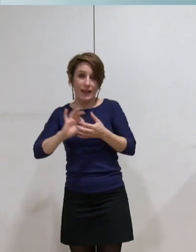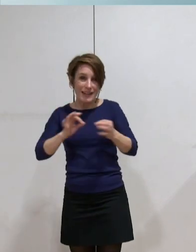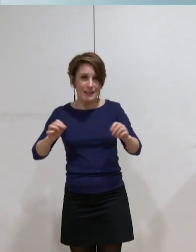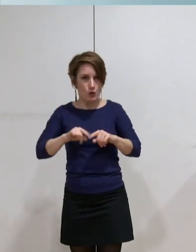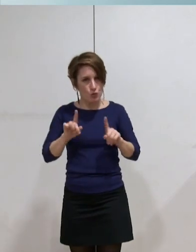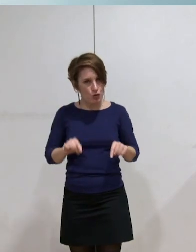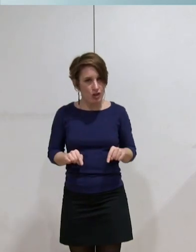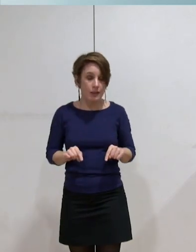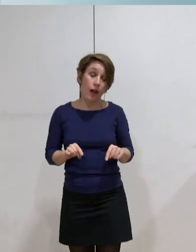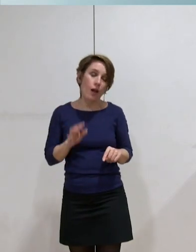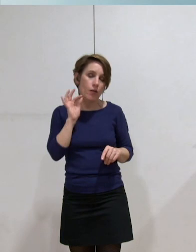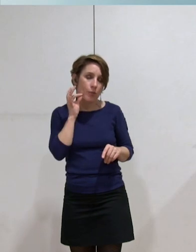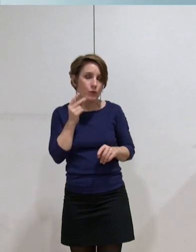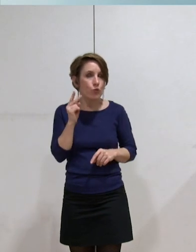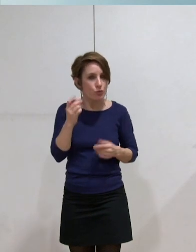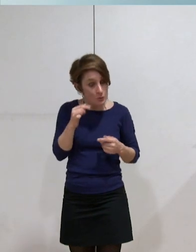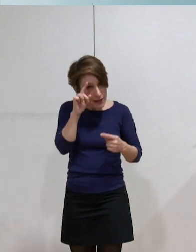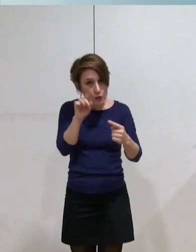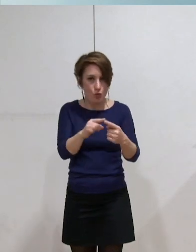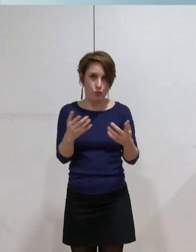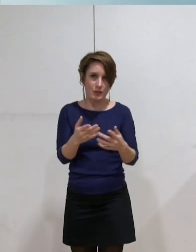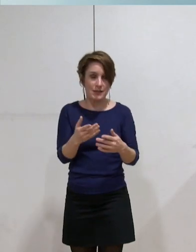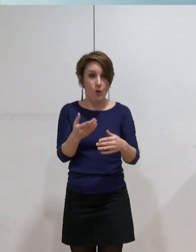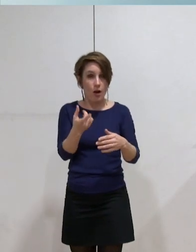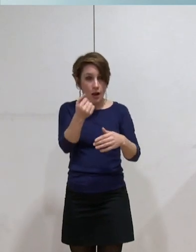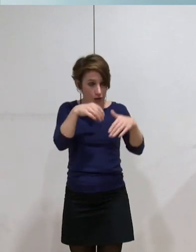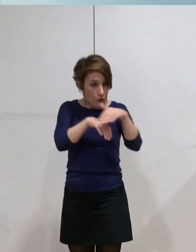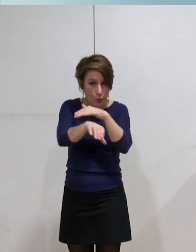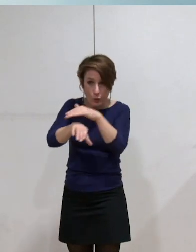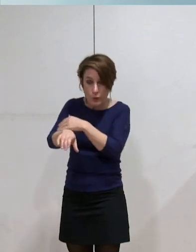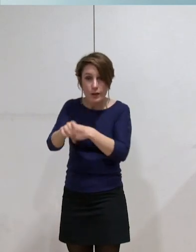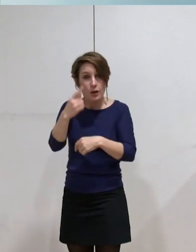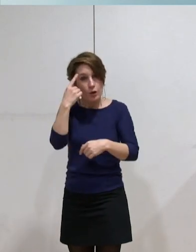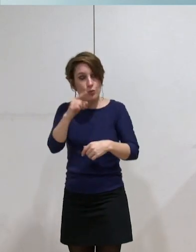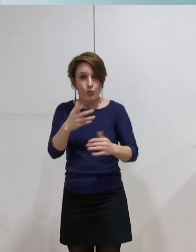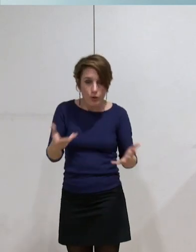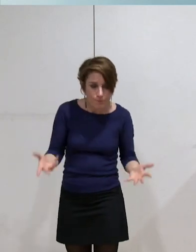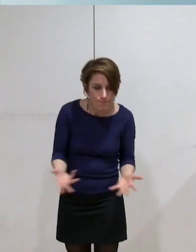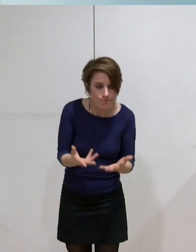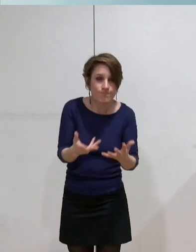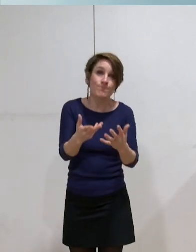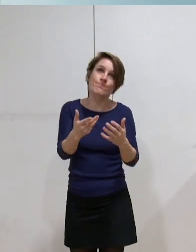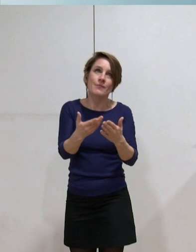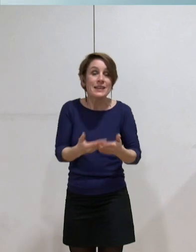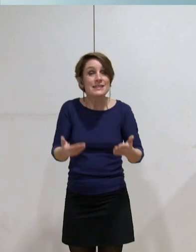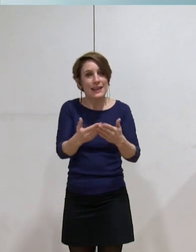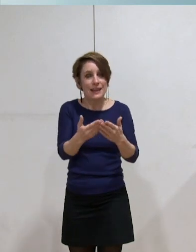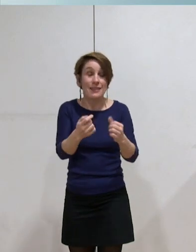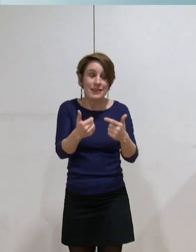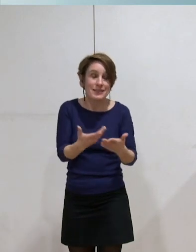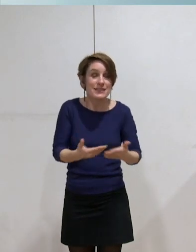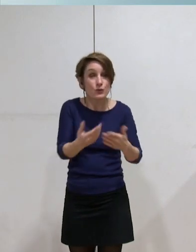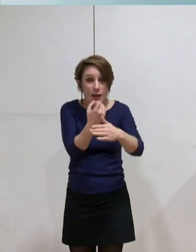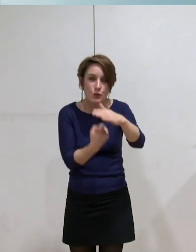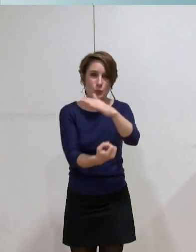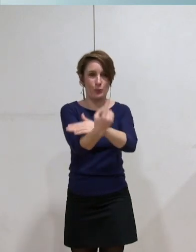pas illogique qui va nous permettre de soutenir la spécificité d'un la spécificité de certaines d'entre elles je